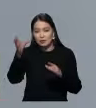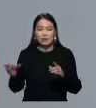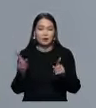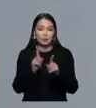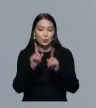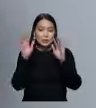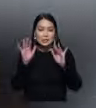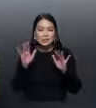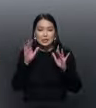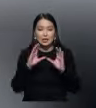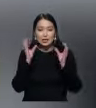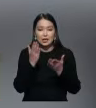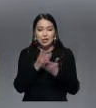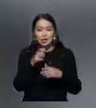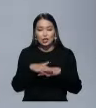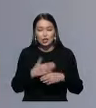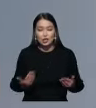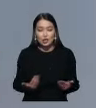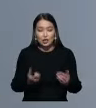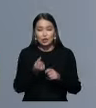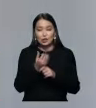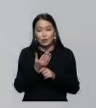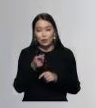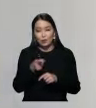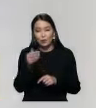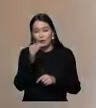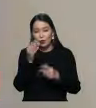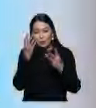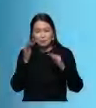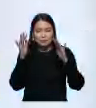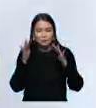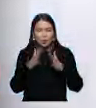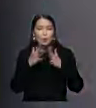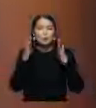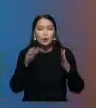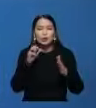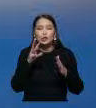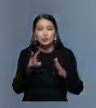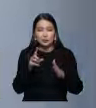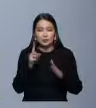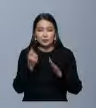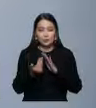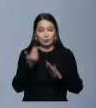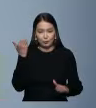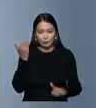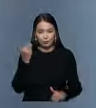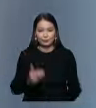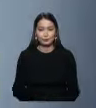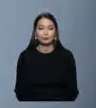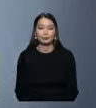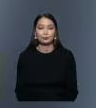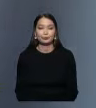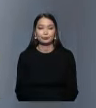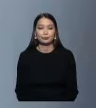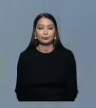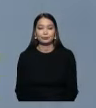снежными шляпами. Жители говорят, за несколько дней февраля снега выпало больше, чем за всю прошлую зиму. У нас в ограде